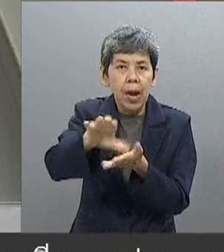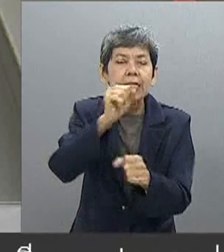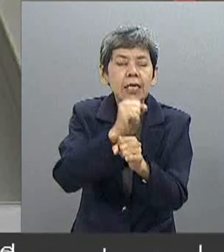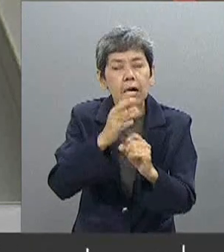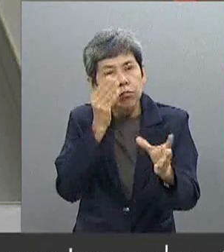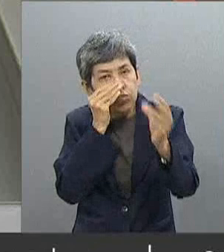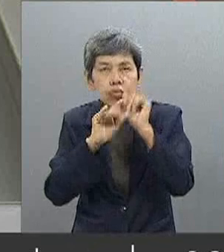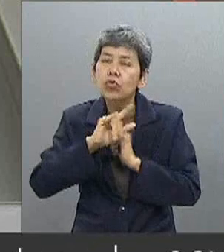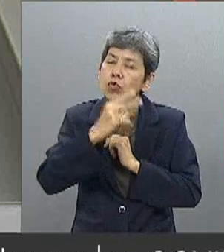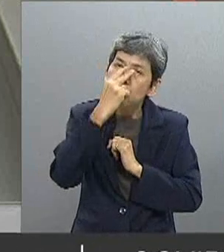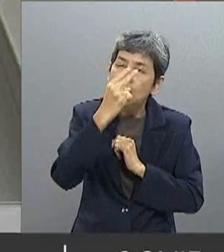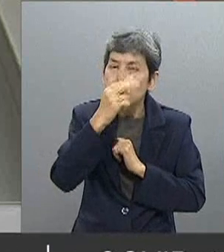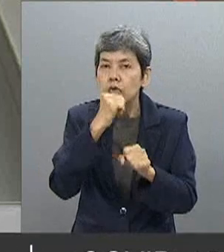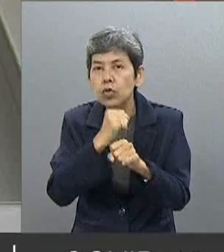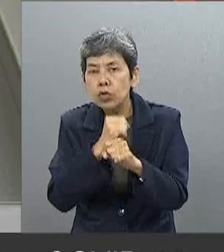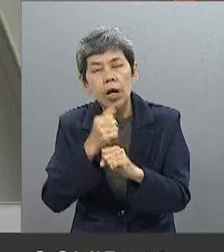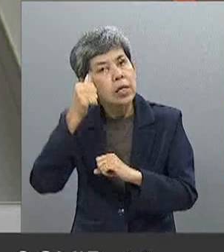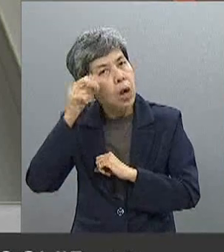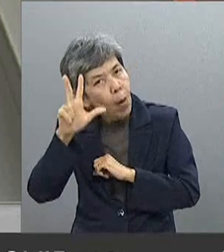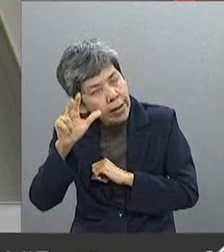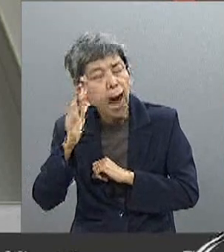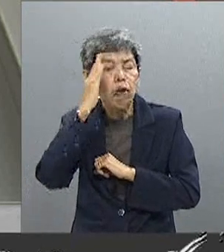แสนคนนะคะก็จะเป็นการสนับสนุนงบประมาณแล้วก็ให้ไปศึกษาดูงานอาจจะเป็น3วัน 2